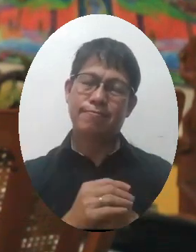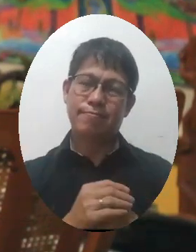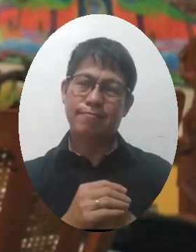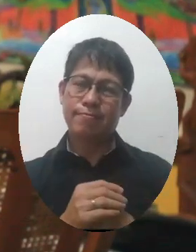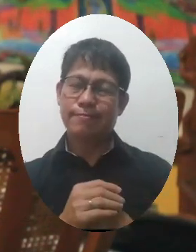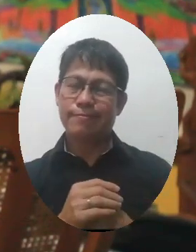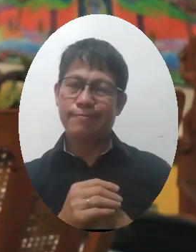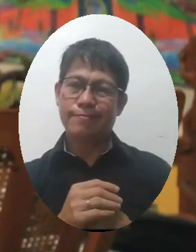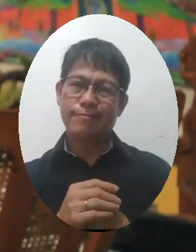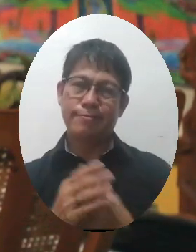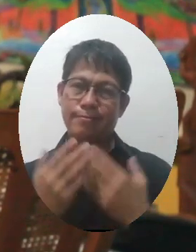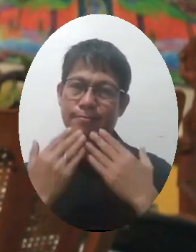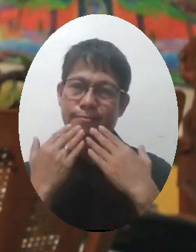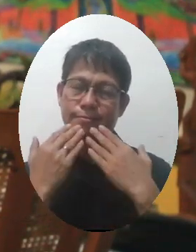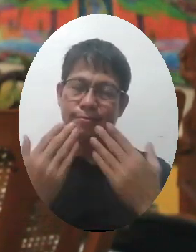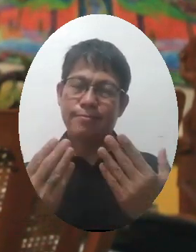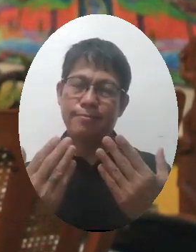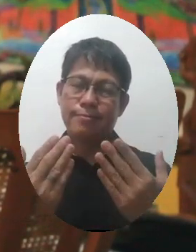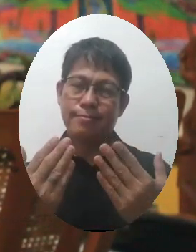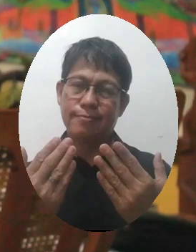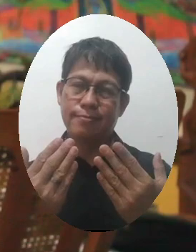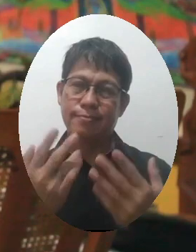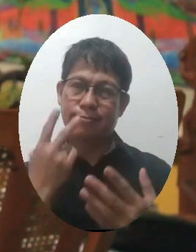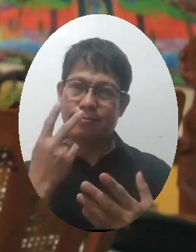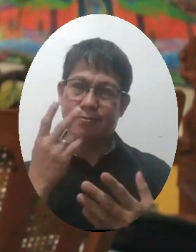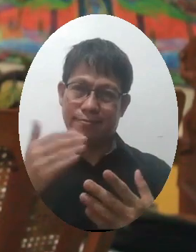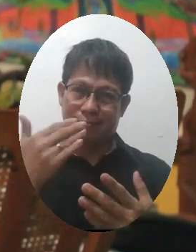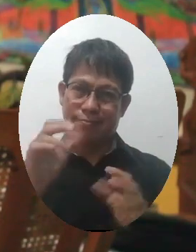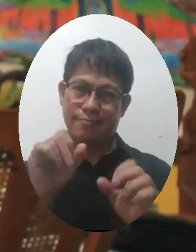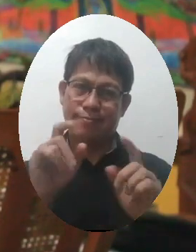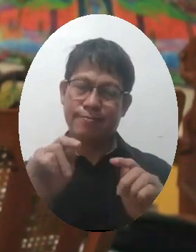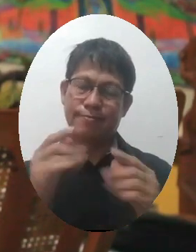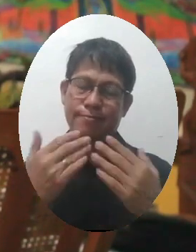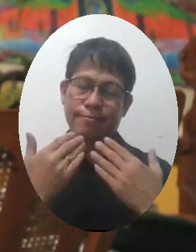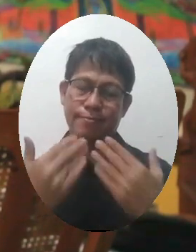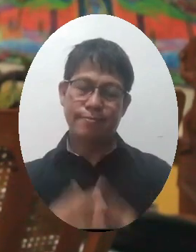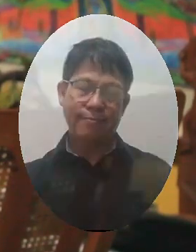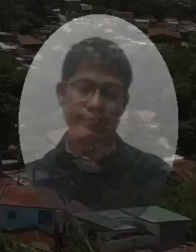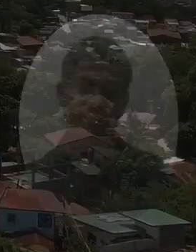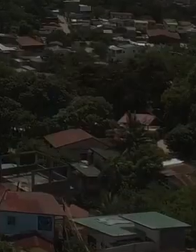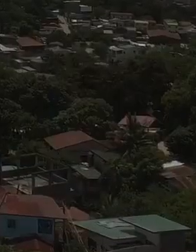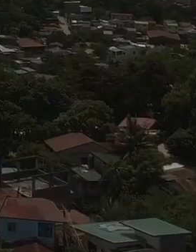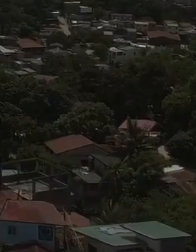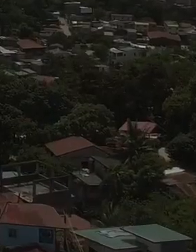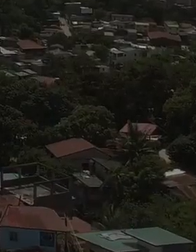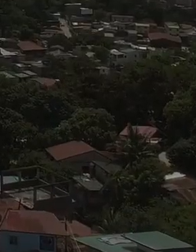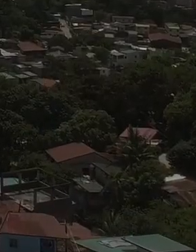ng pagtulong sa kapwa. Maraming salamat. Kita tayo sa Sabado.